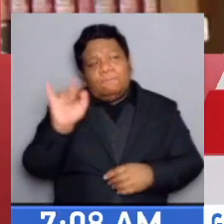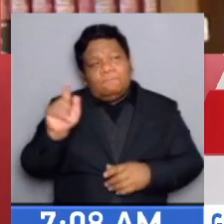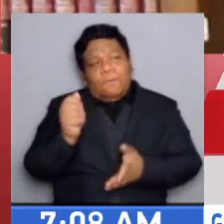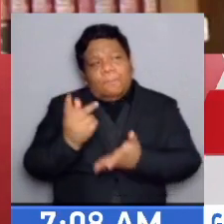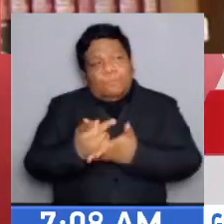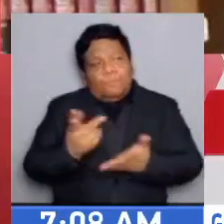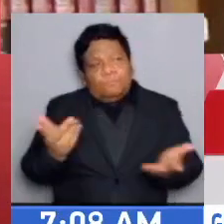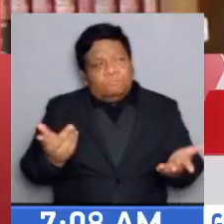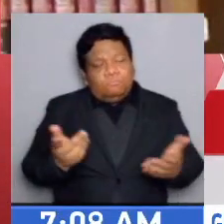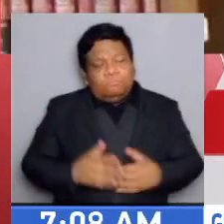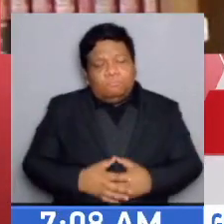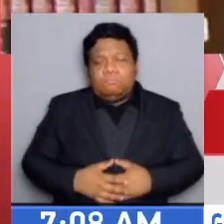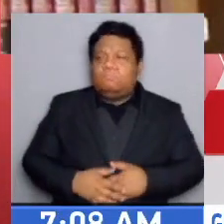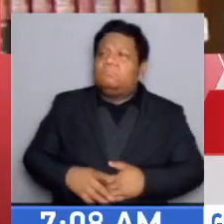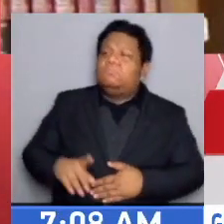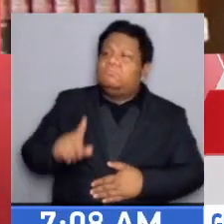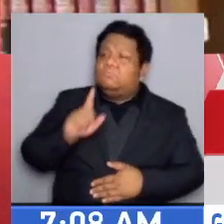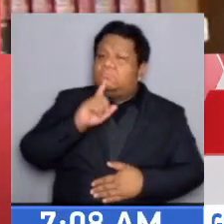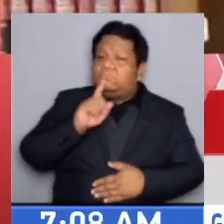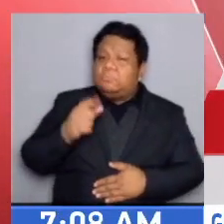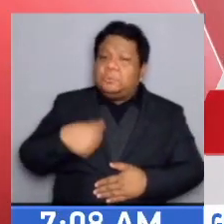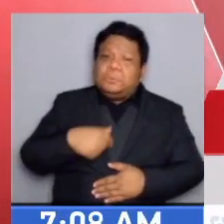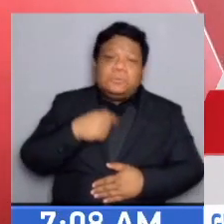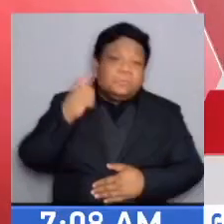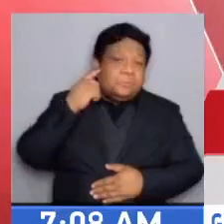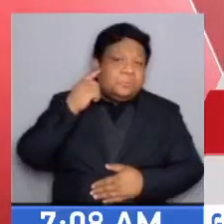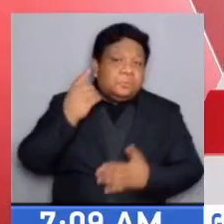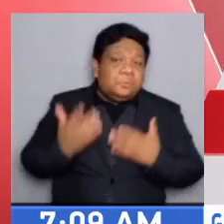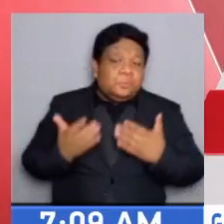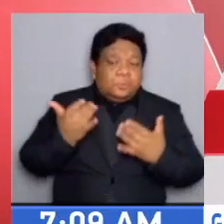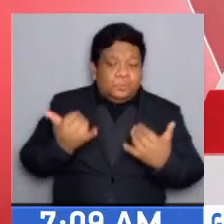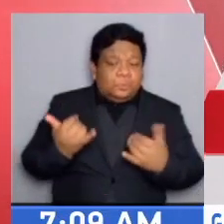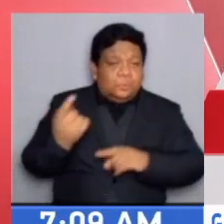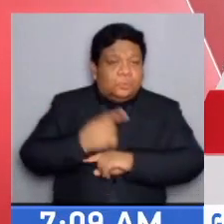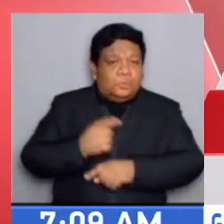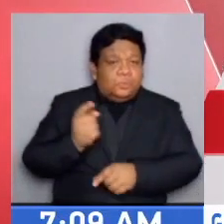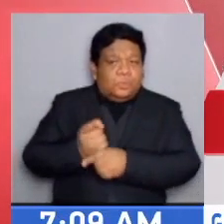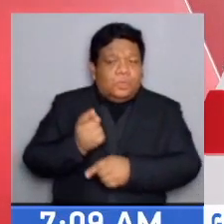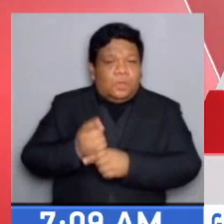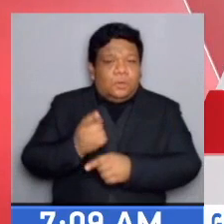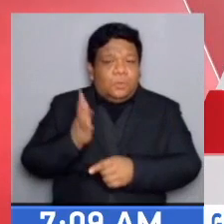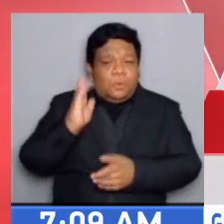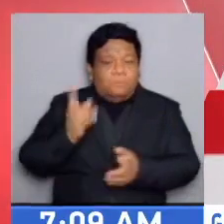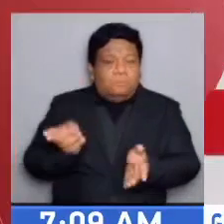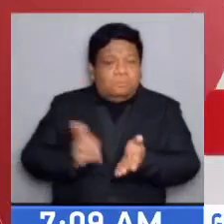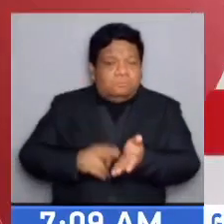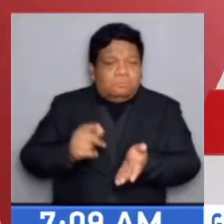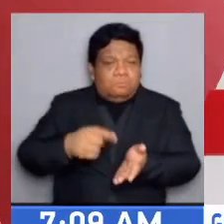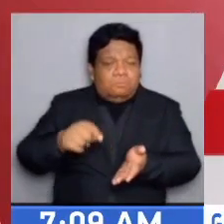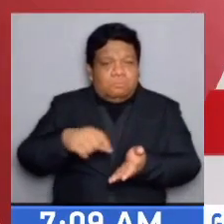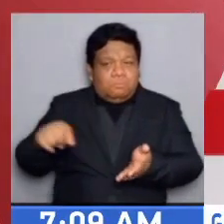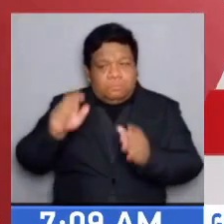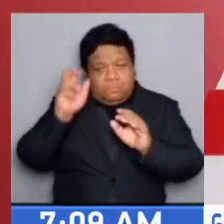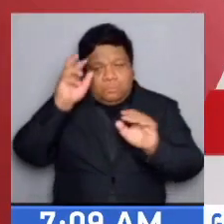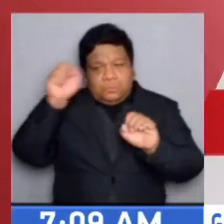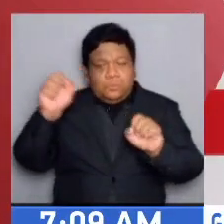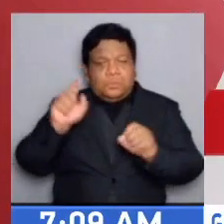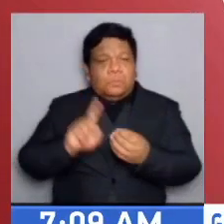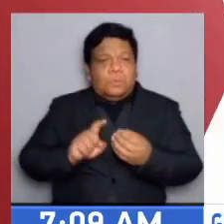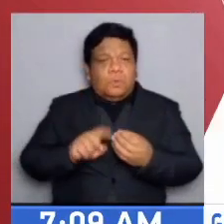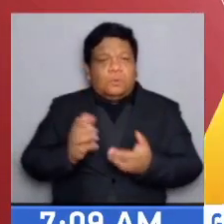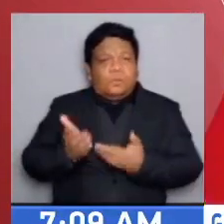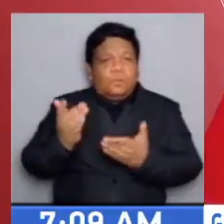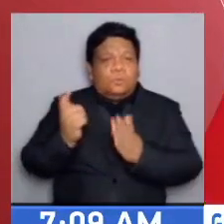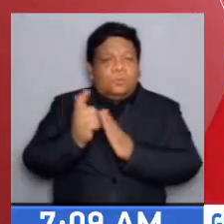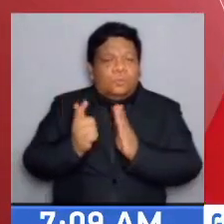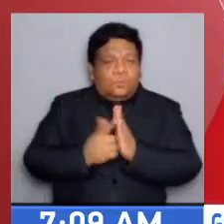May balita po tayo na maaari ngayong araw na ito, tama po Sir Ivan, ay mapirmahan ng ating kagalang-galang na Pangulo yung panukalang batas na magpo-postpone ng barangay